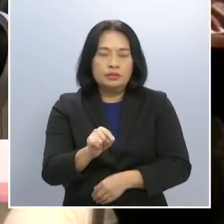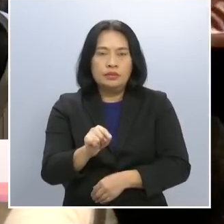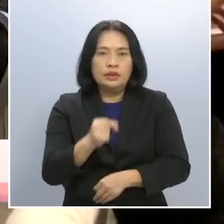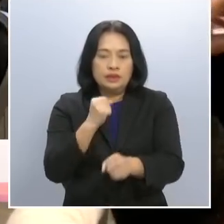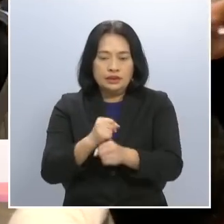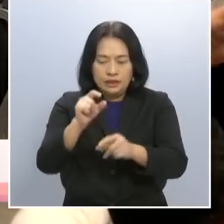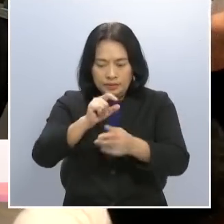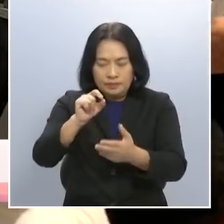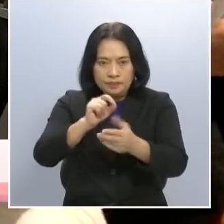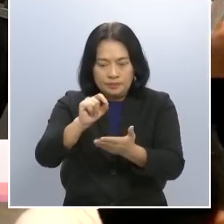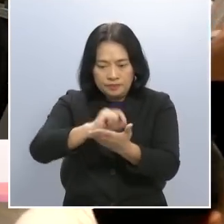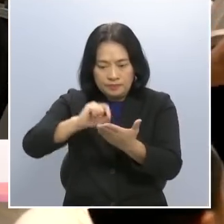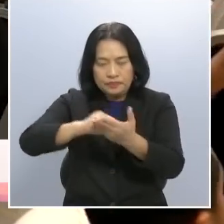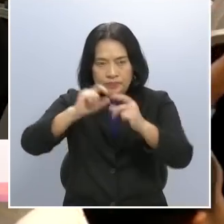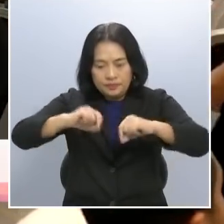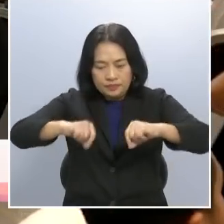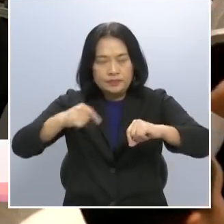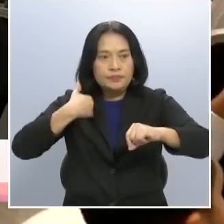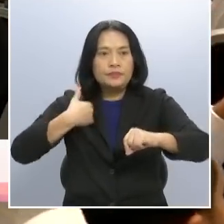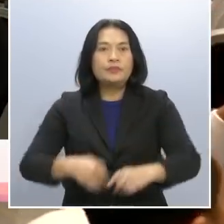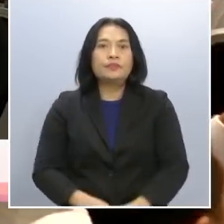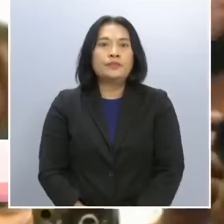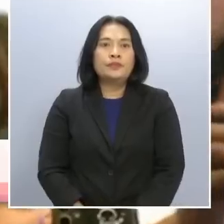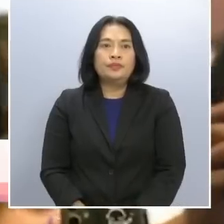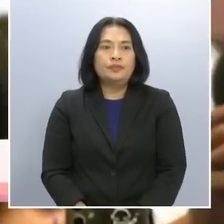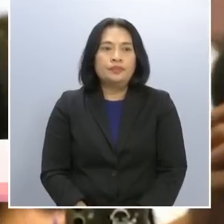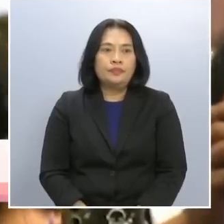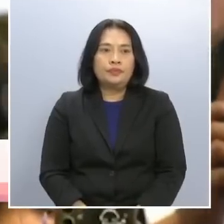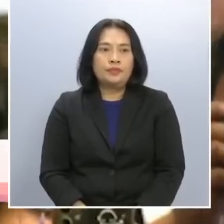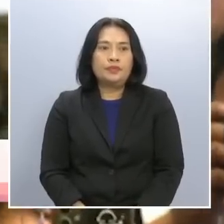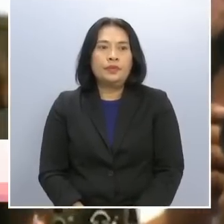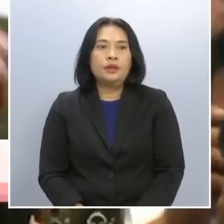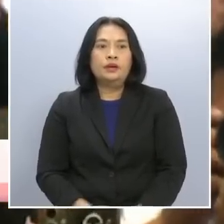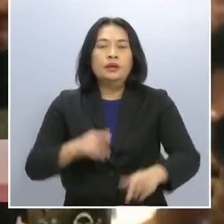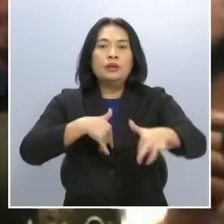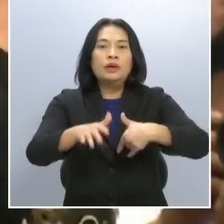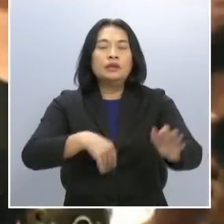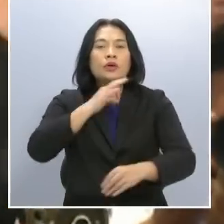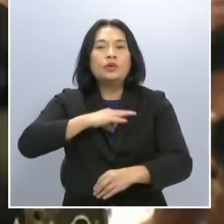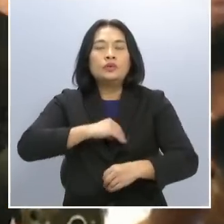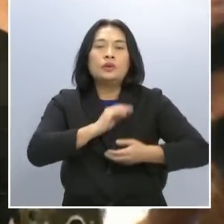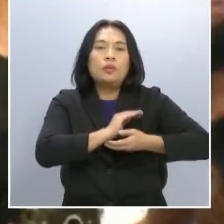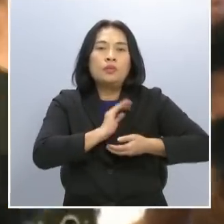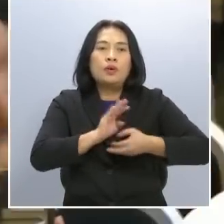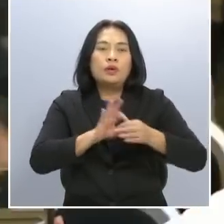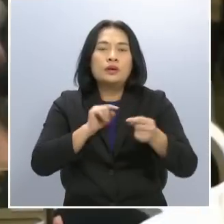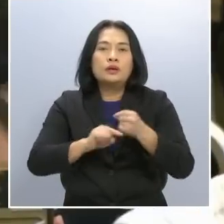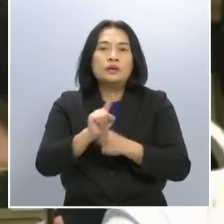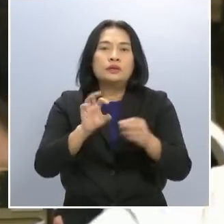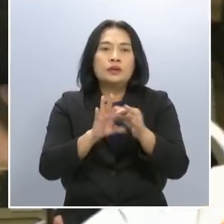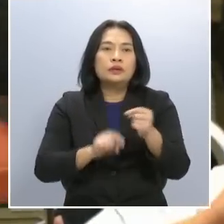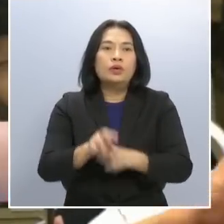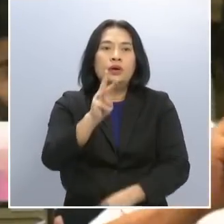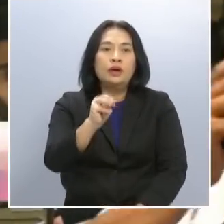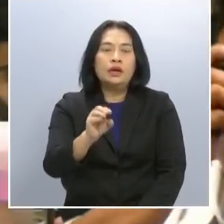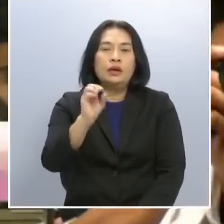ดูคำถามของคุณสิทธาค่ะ ว่าสิ่งที่อยู่ในใจประชาชนเนี่ยเขาอยากที่จะมี advance MOU สิ่งที่จะถาม